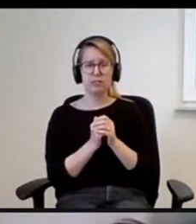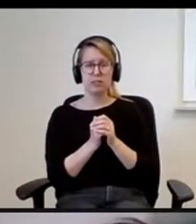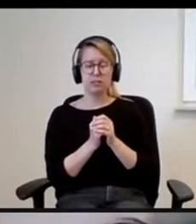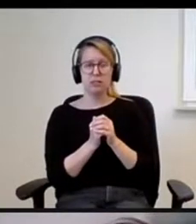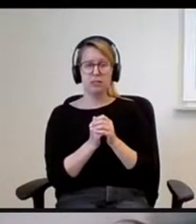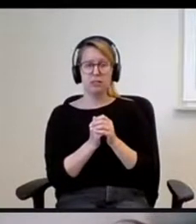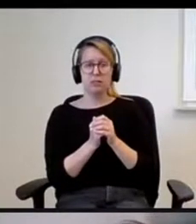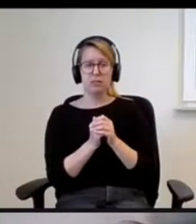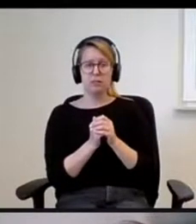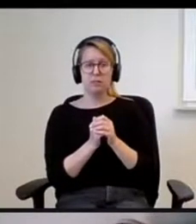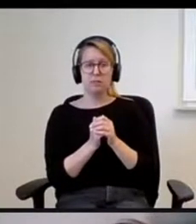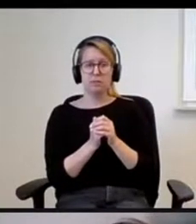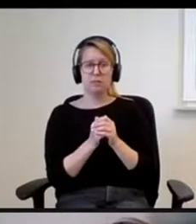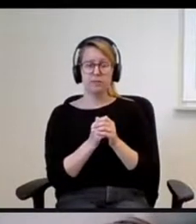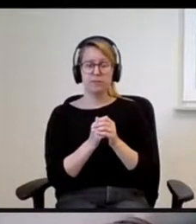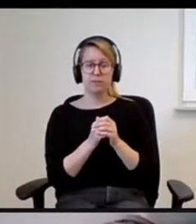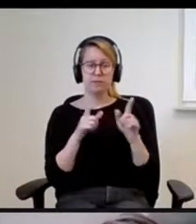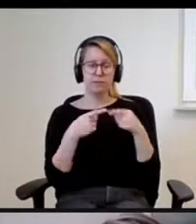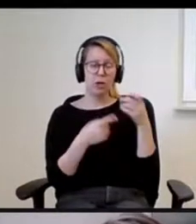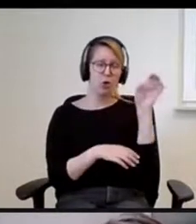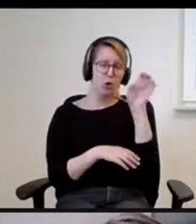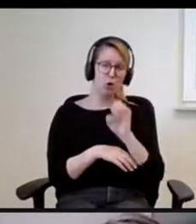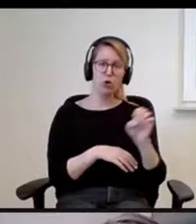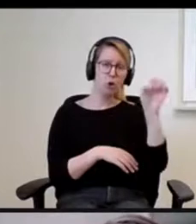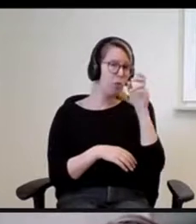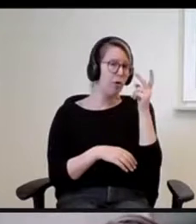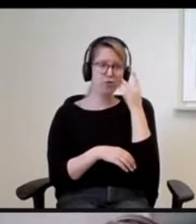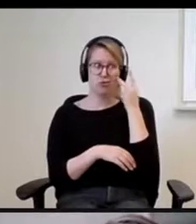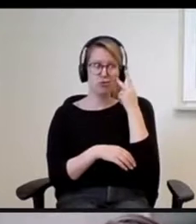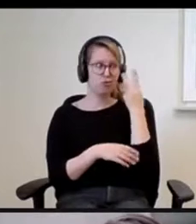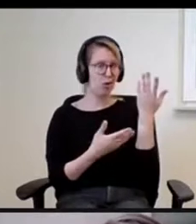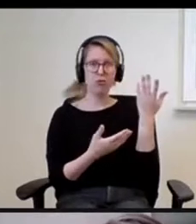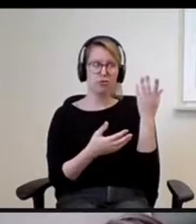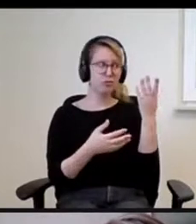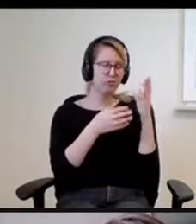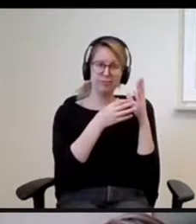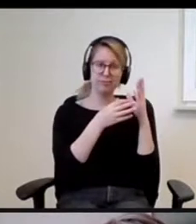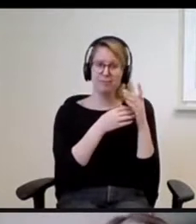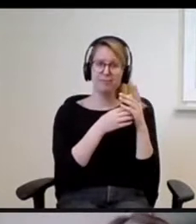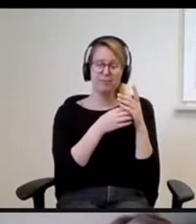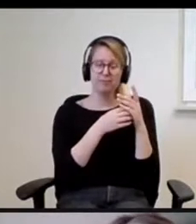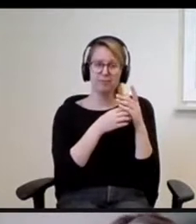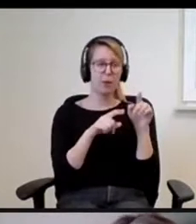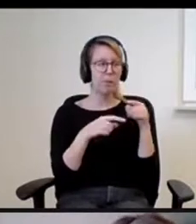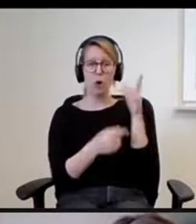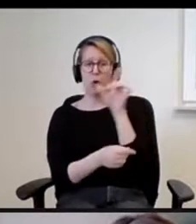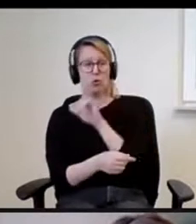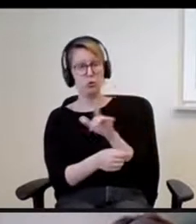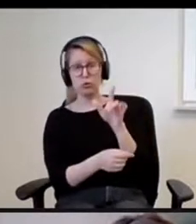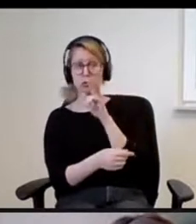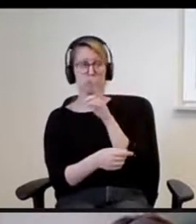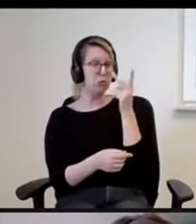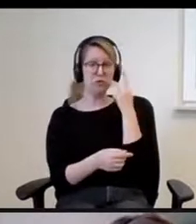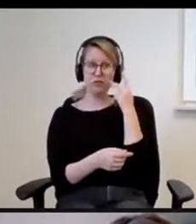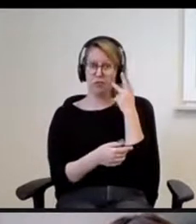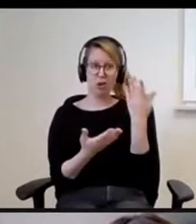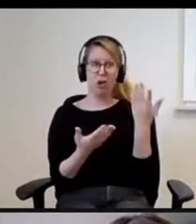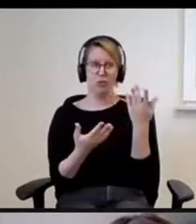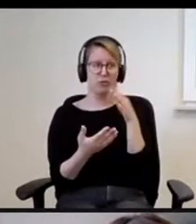Lucie Lavoine, du niveau luxembourgeois, donc du niveau national, Patrick Deron, Madeleine Kaiser, du niveau